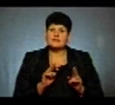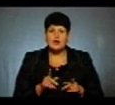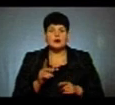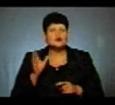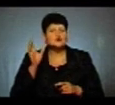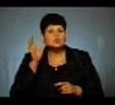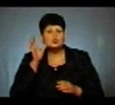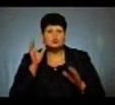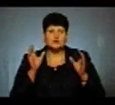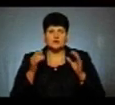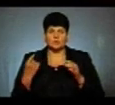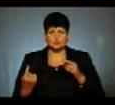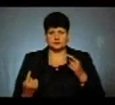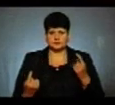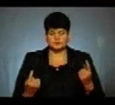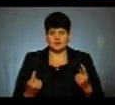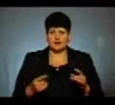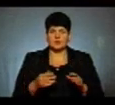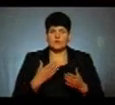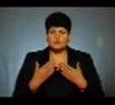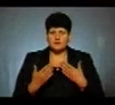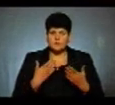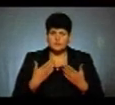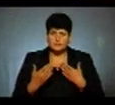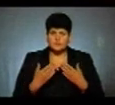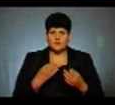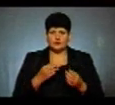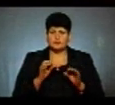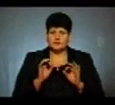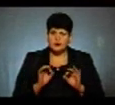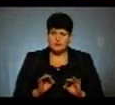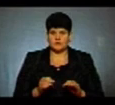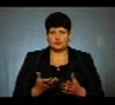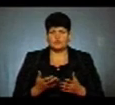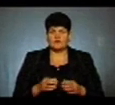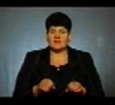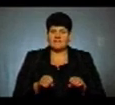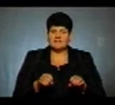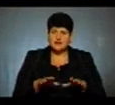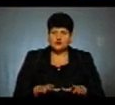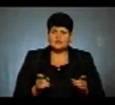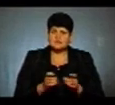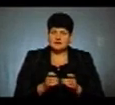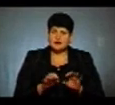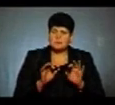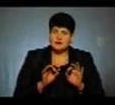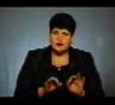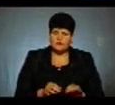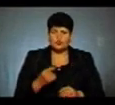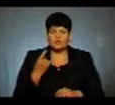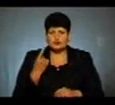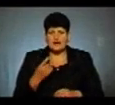один одного, як вести правильний діалог, як правильно вирішувати конфлікти. І одне з таких